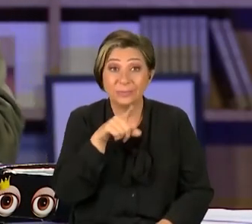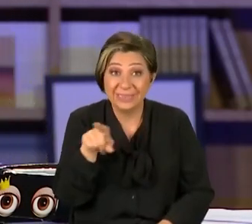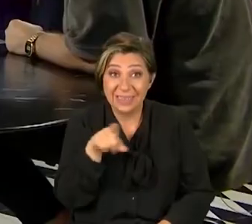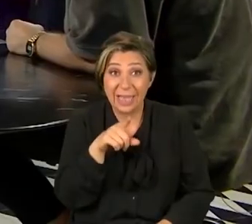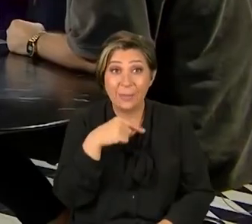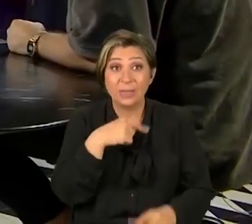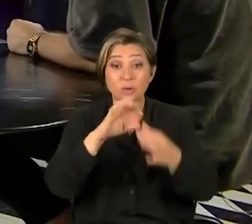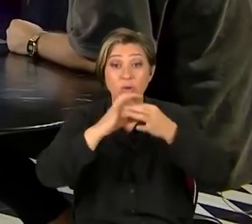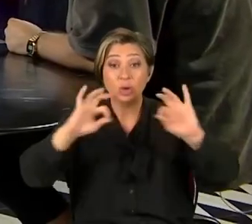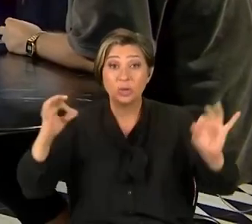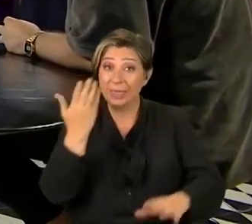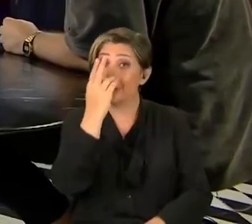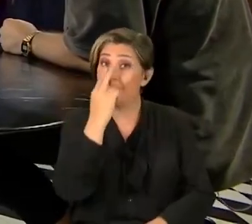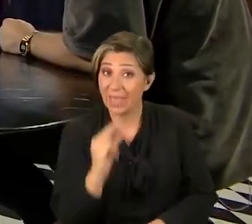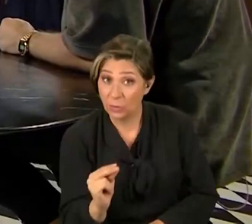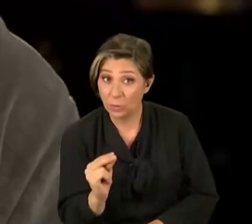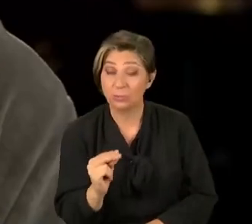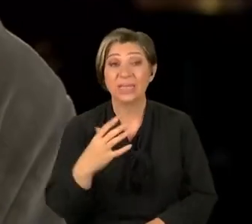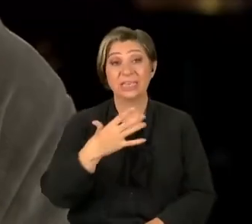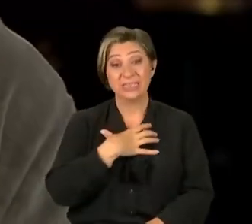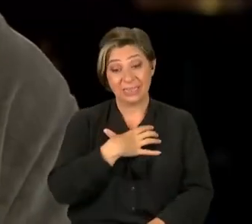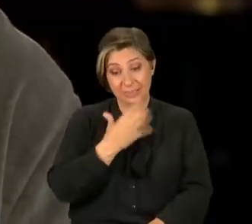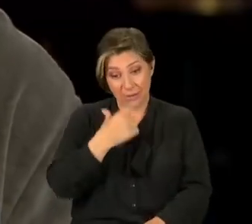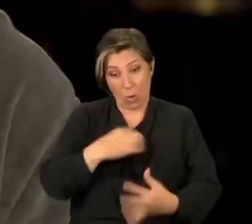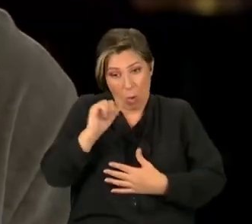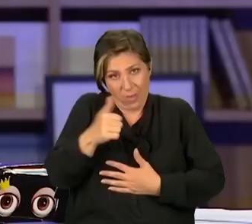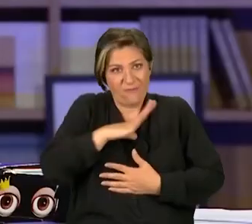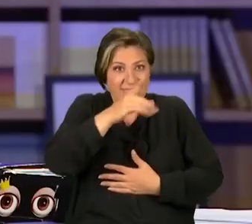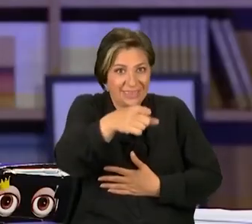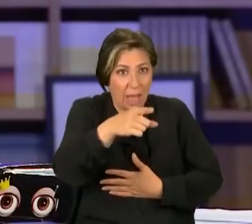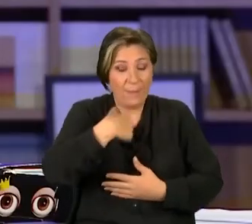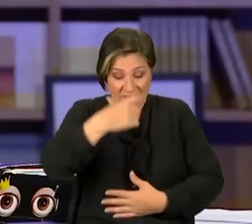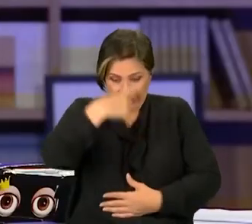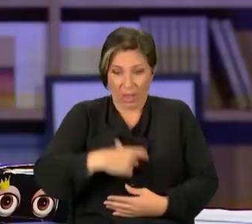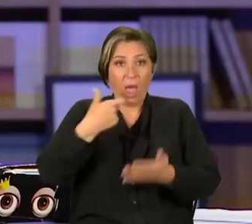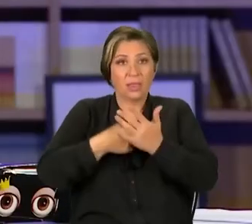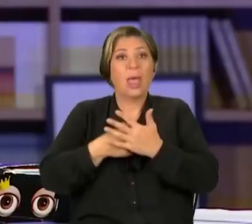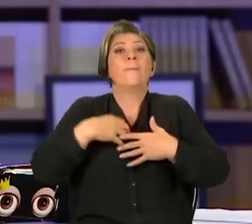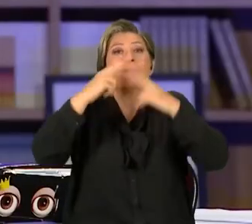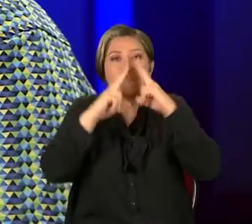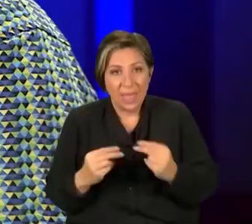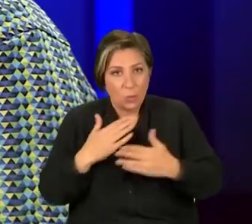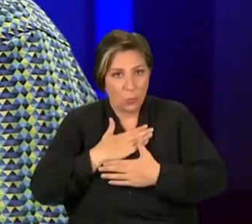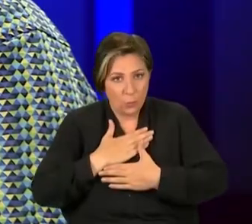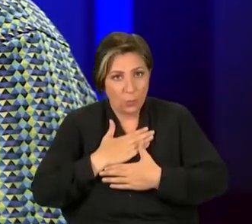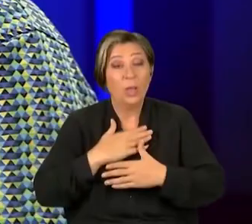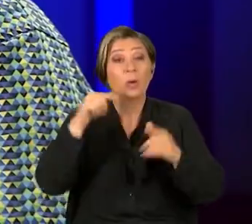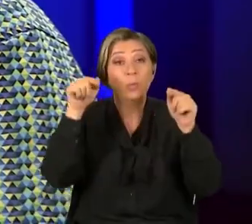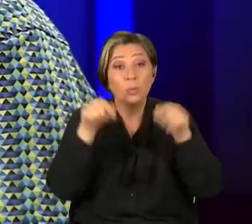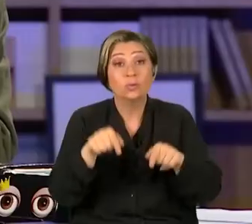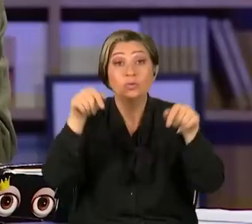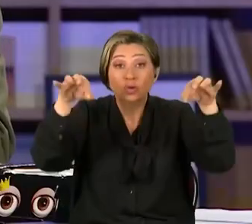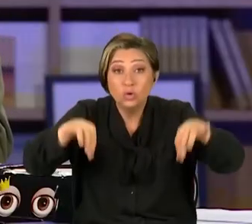ben sözlerinizi beğeniyorum şahsen sizin için bir önemi varsa ama sözlerimizi beğeniyorum bunun bunun